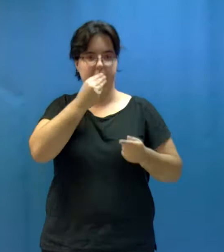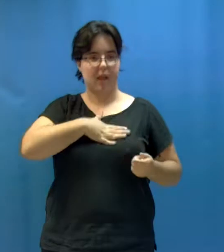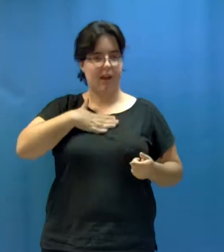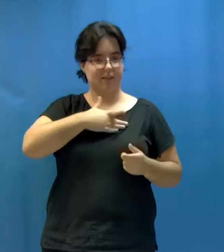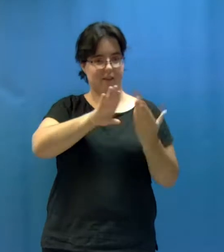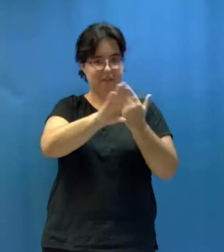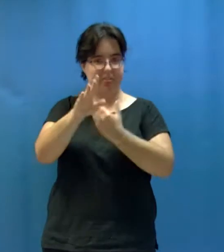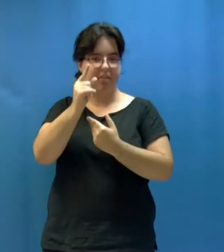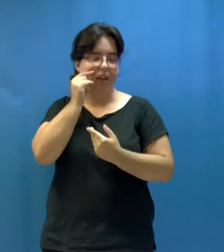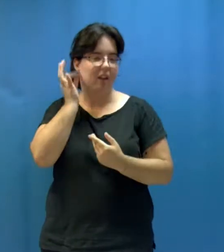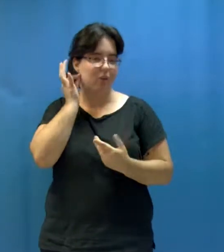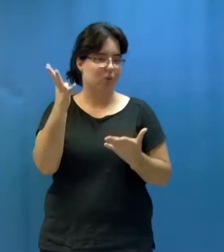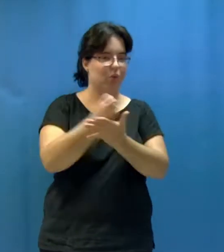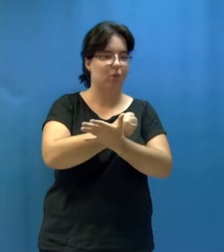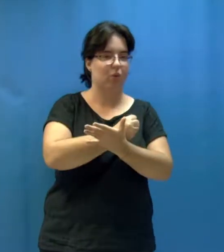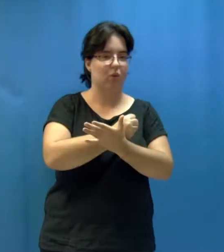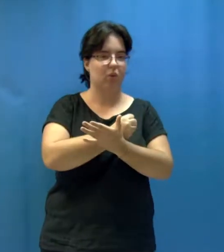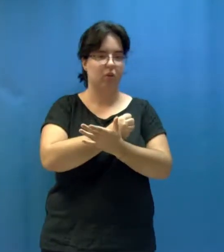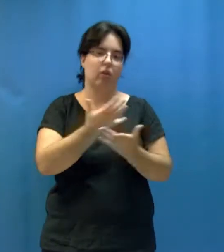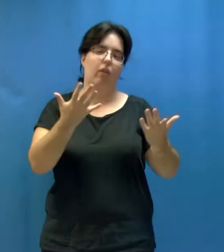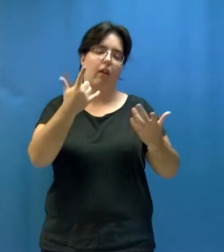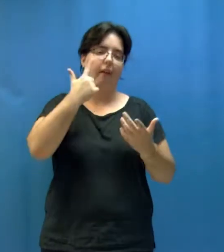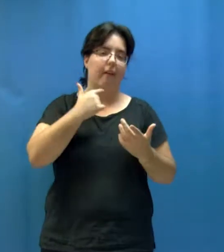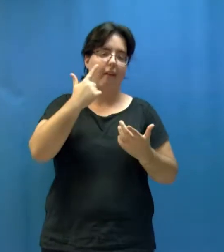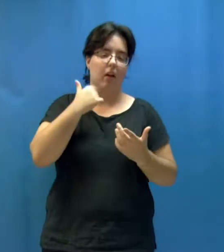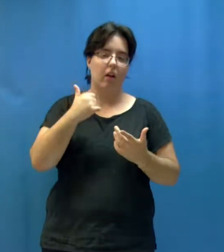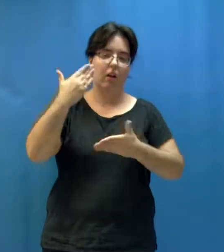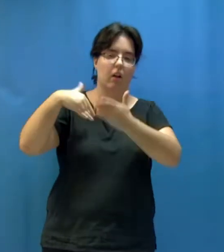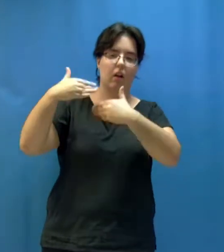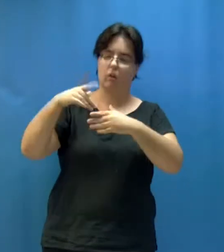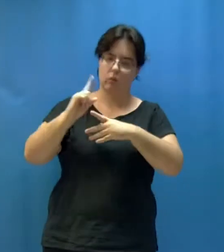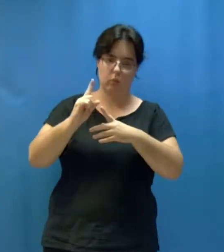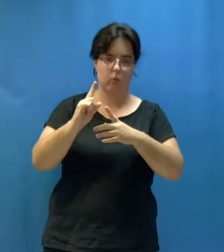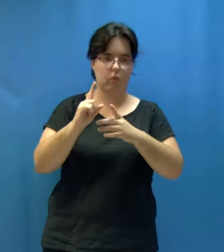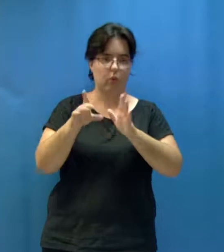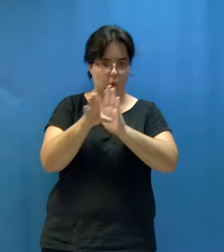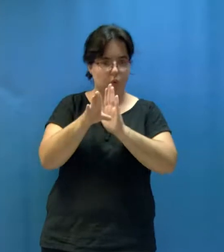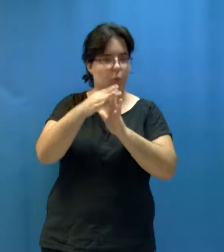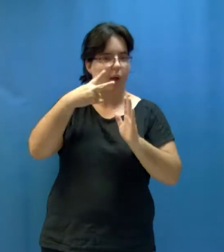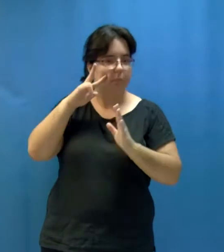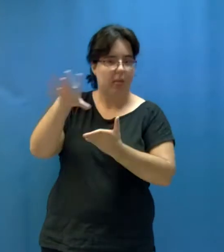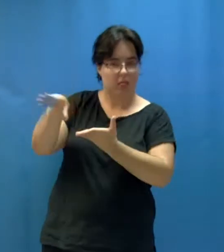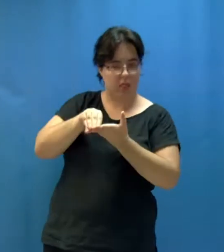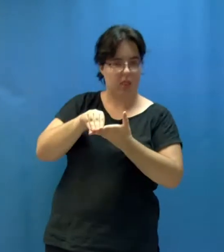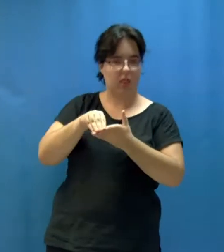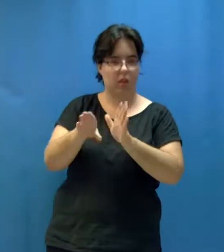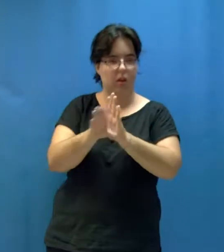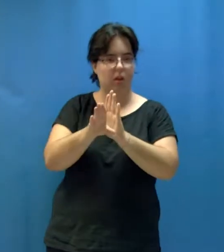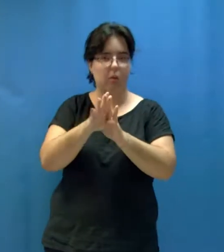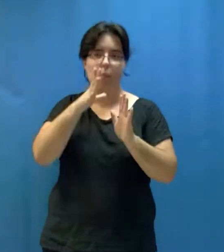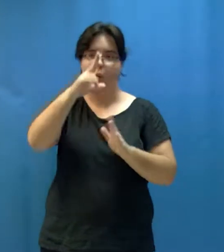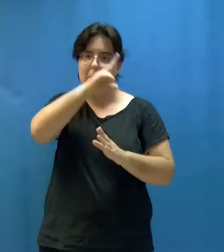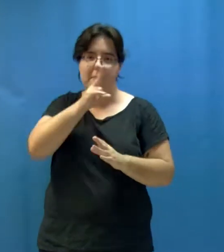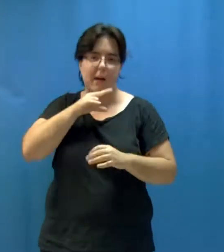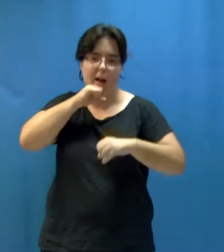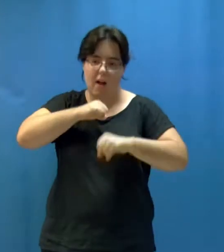veïnes. No caiguem en els tòpics, no deixem del reconeixement de l'experiència, que l'agraïment a l'esforç realitzat pels nostres pares i iaios en